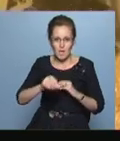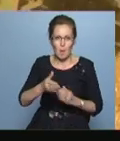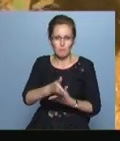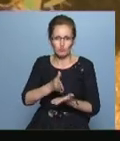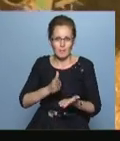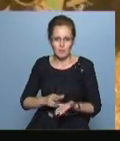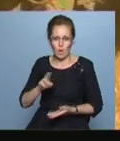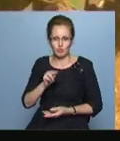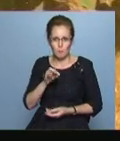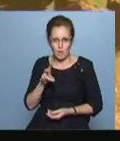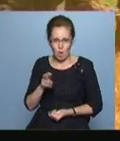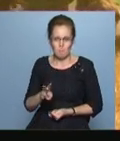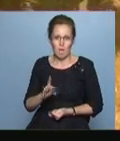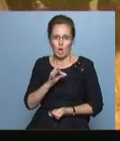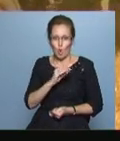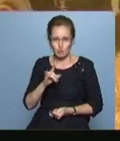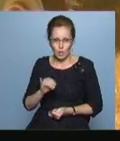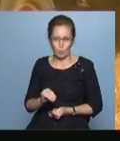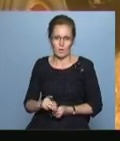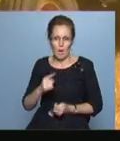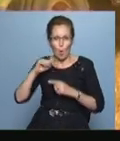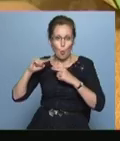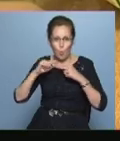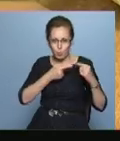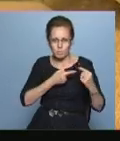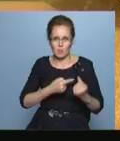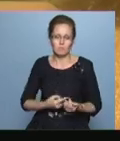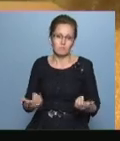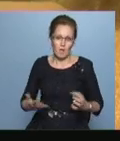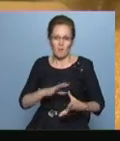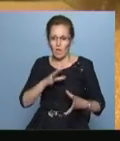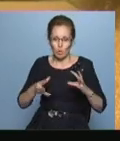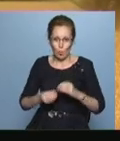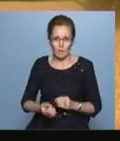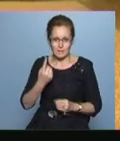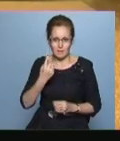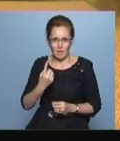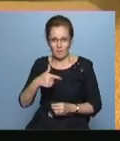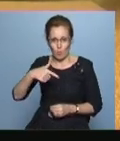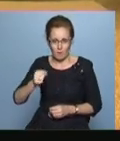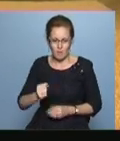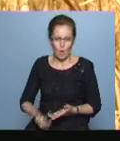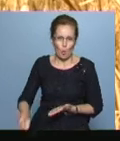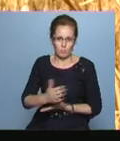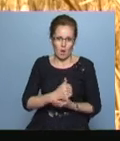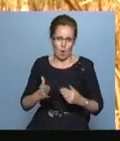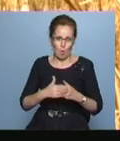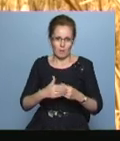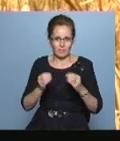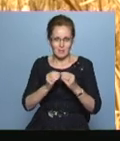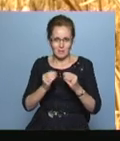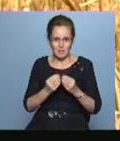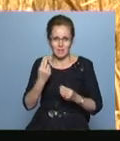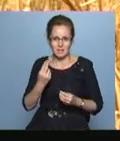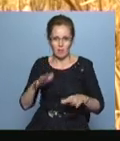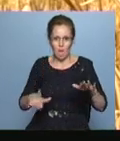рожью, кукурузой, однолетними и многолетними травами. В итоге в этом году с 1 гектара убрали около 10 центнеров урожая. Это